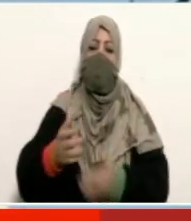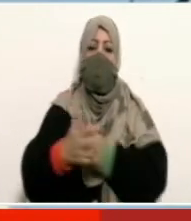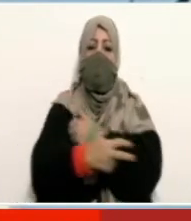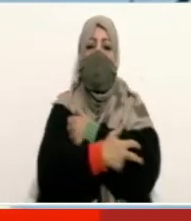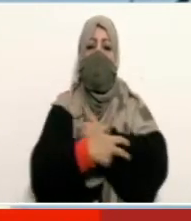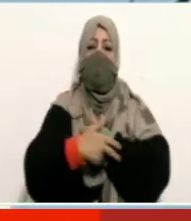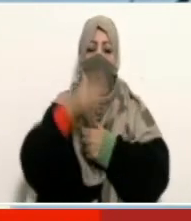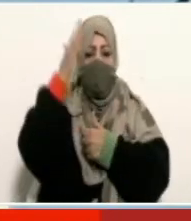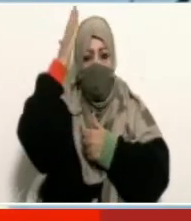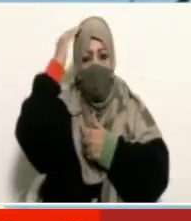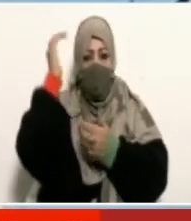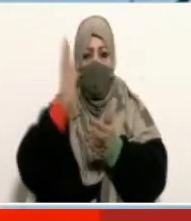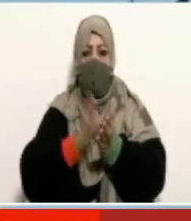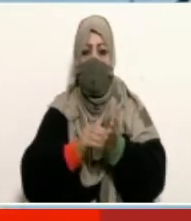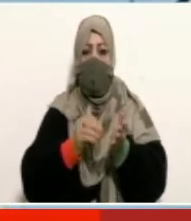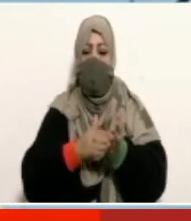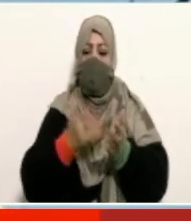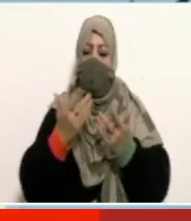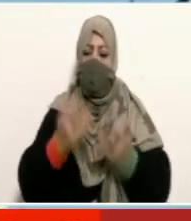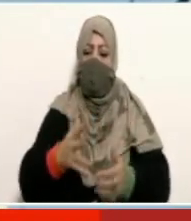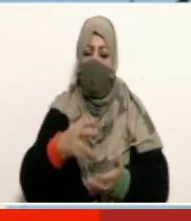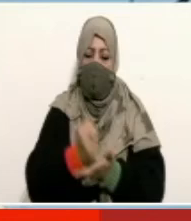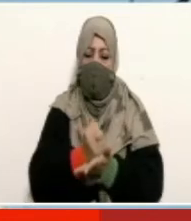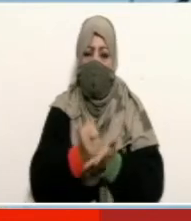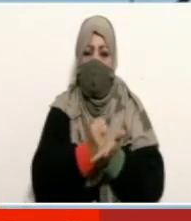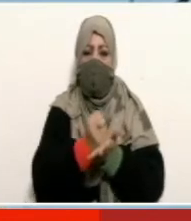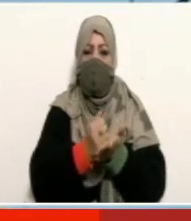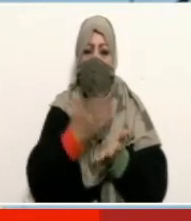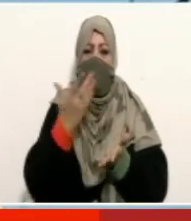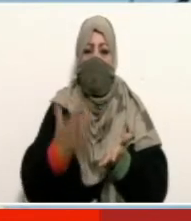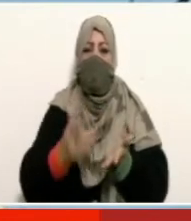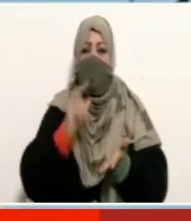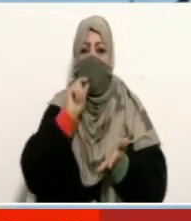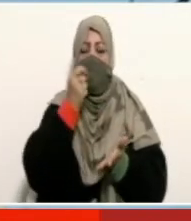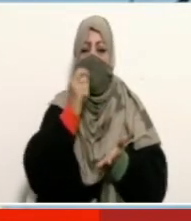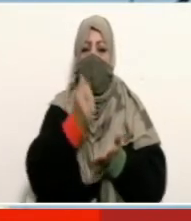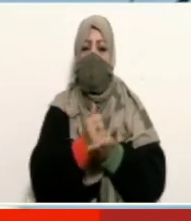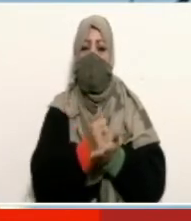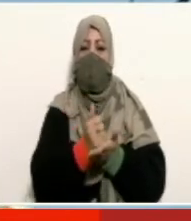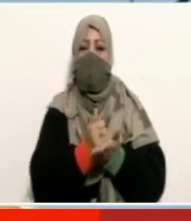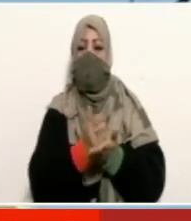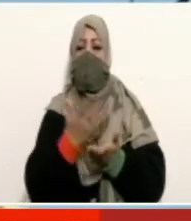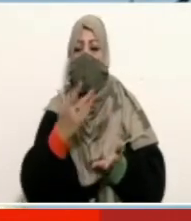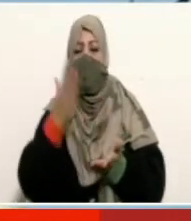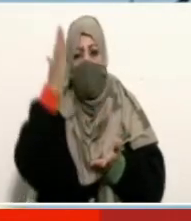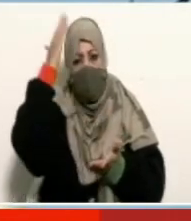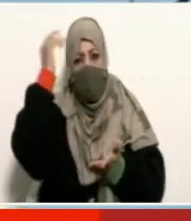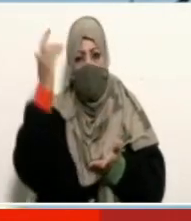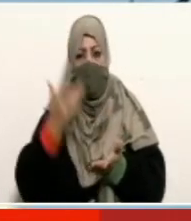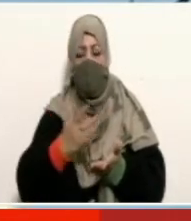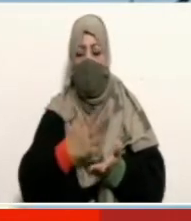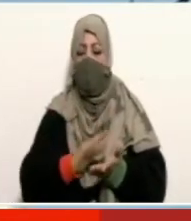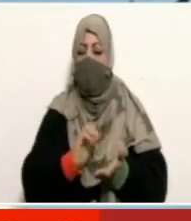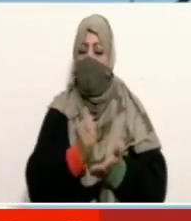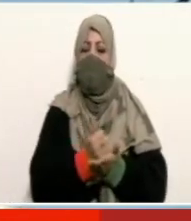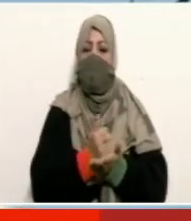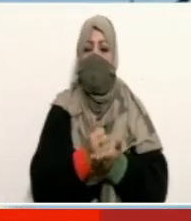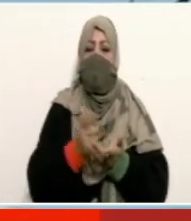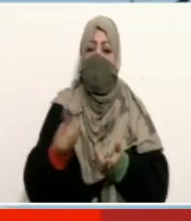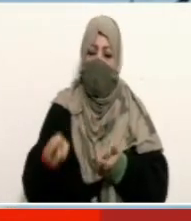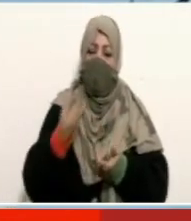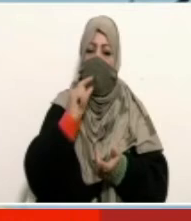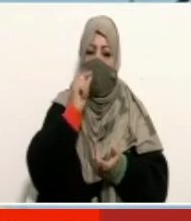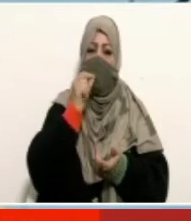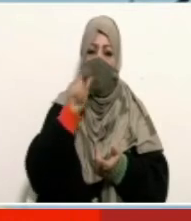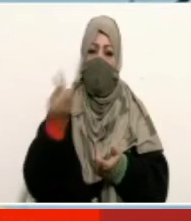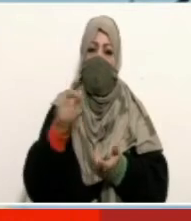أعصرش الزيتون أصلا أو ما كانش الزيتون هو ذا زيت أصلا، بعض النوعيات مثلا زيتون نقول زيتون مائدة أو